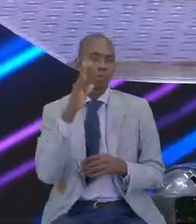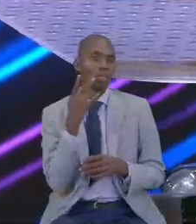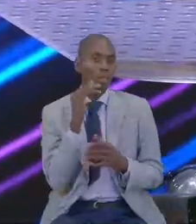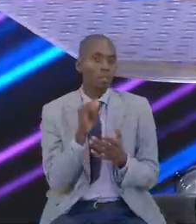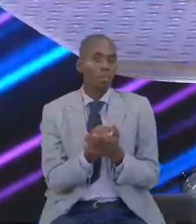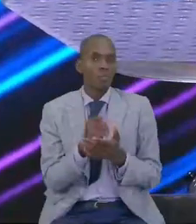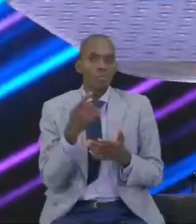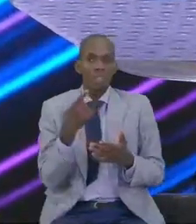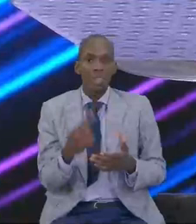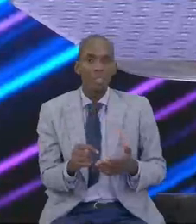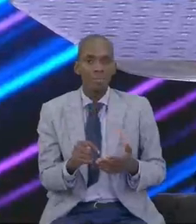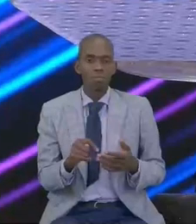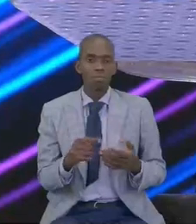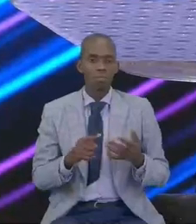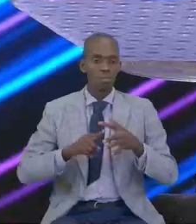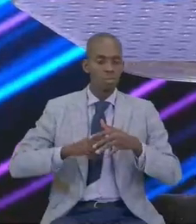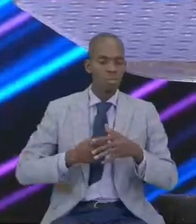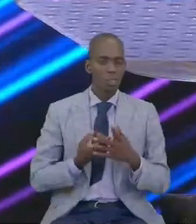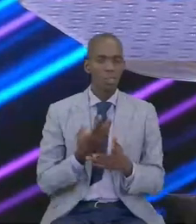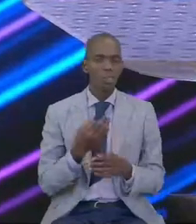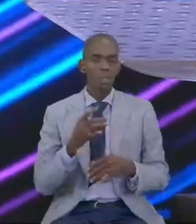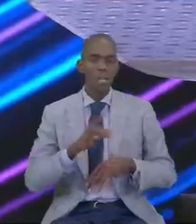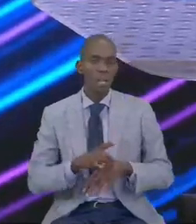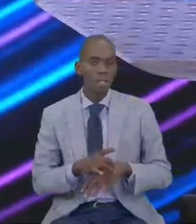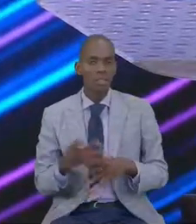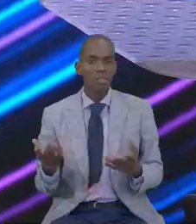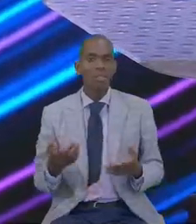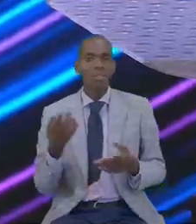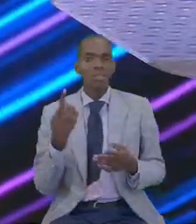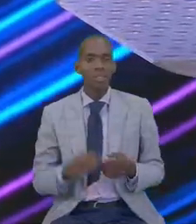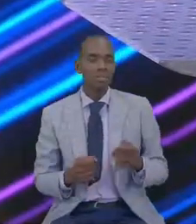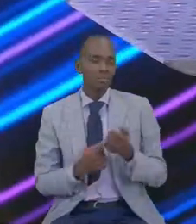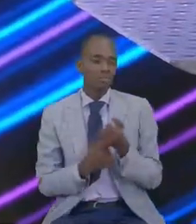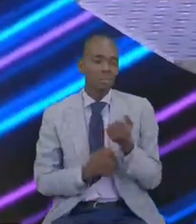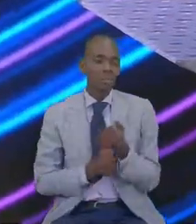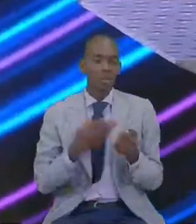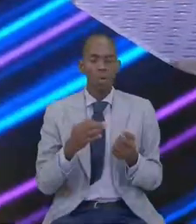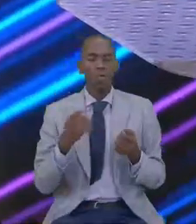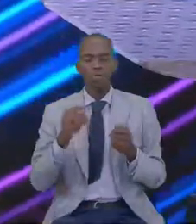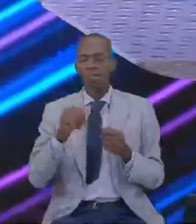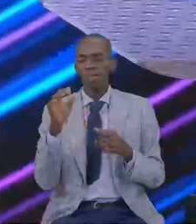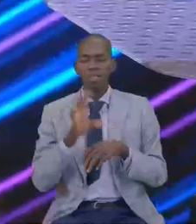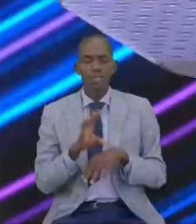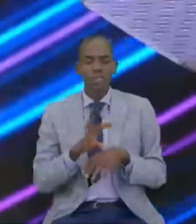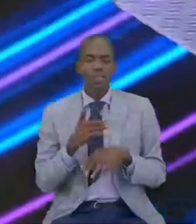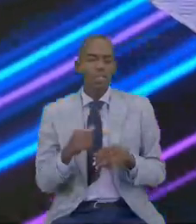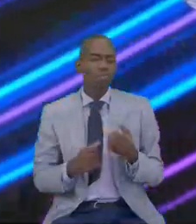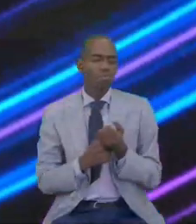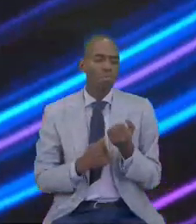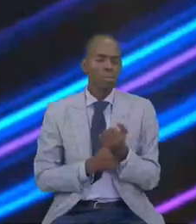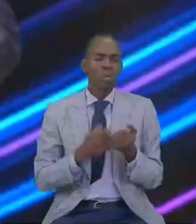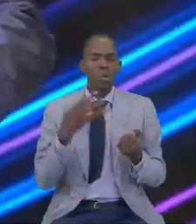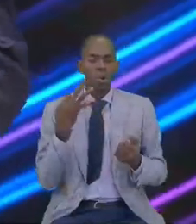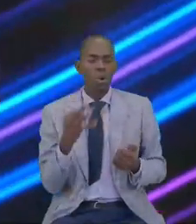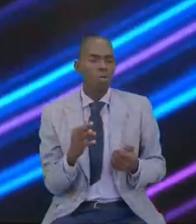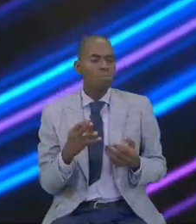les fondements de la religion, les fondements de la dénomination, les fondements de l'assemblée, de la communion, de